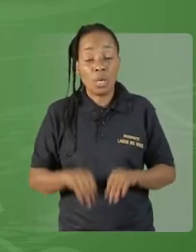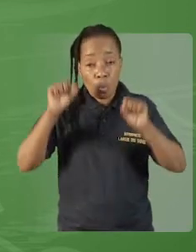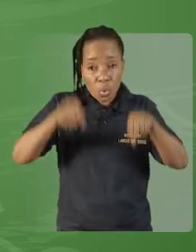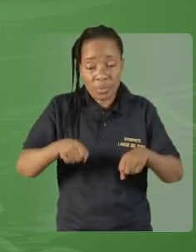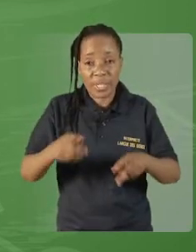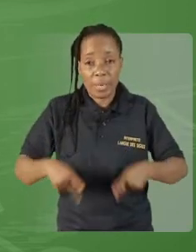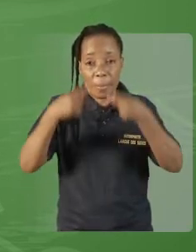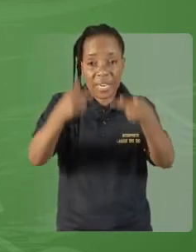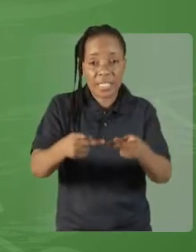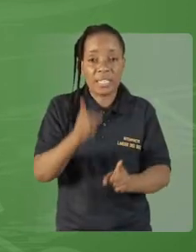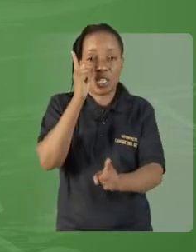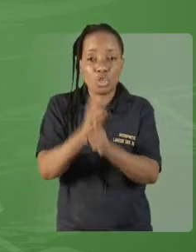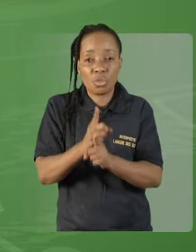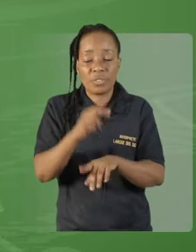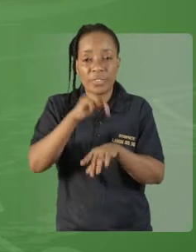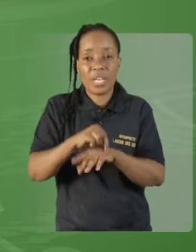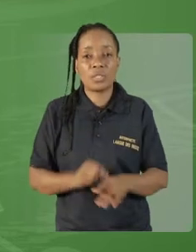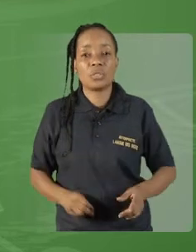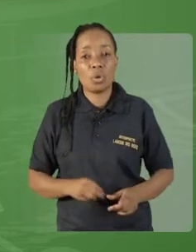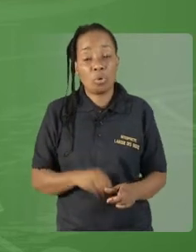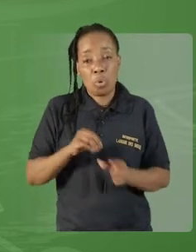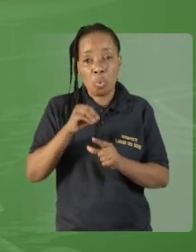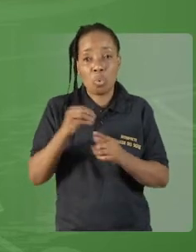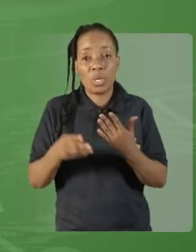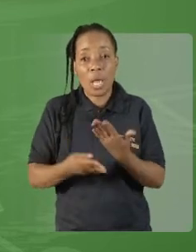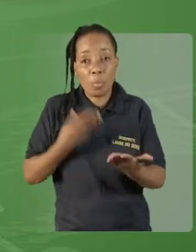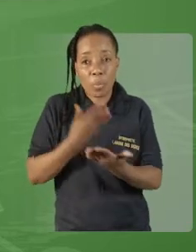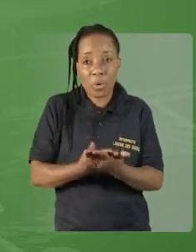preuves dans la connaissance du réel.